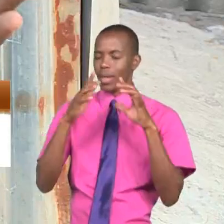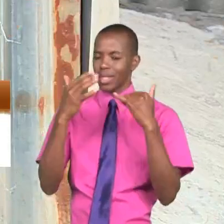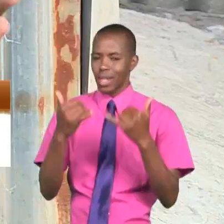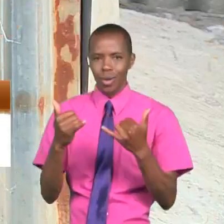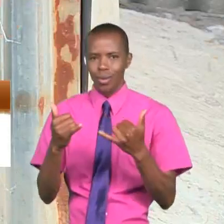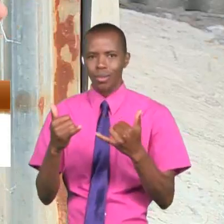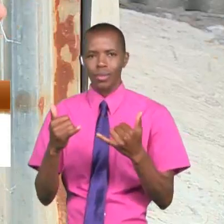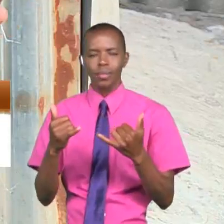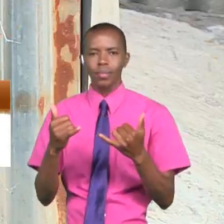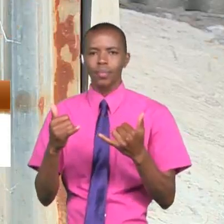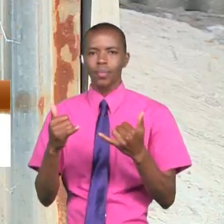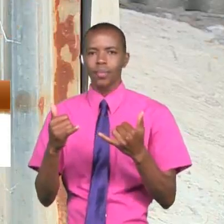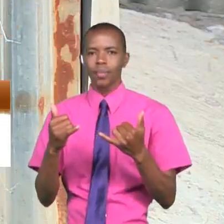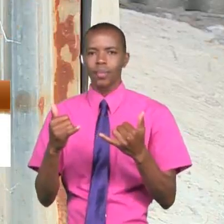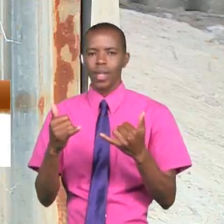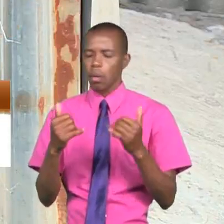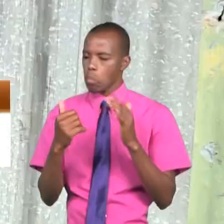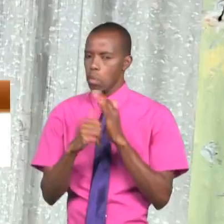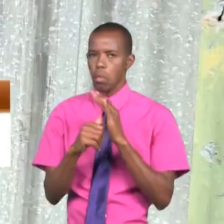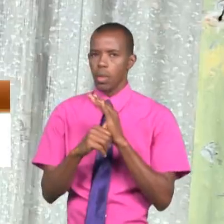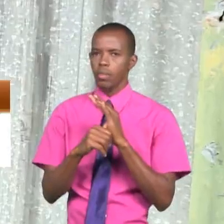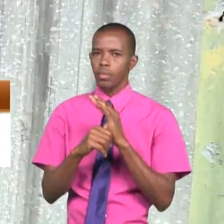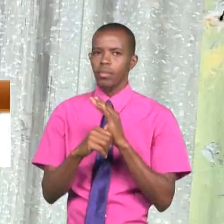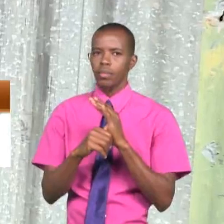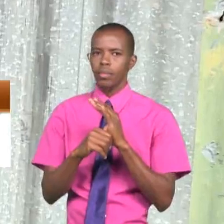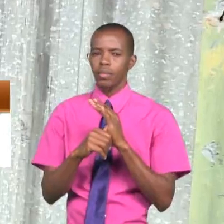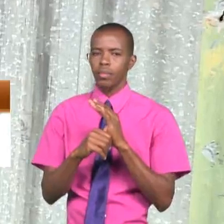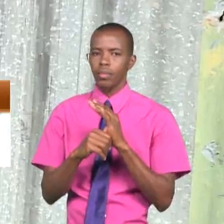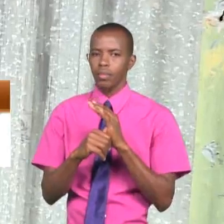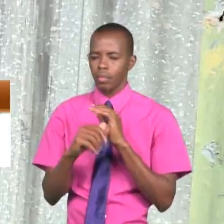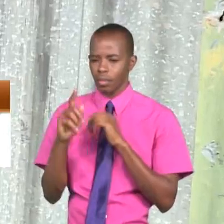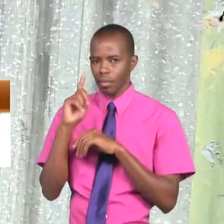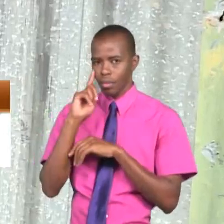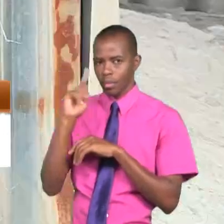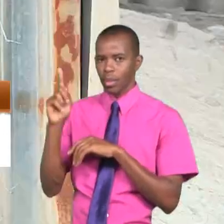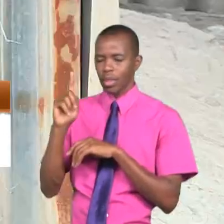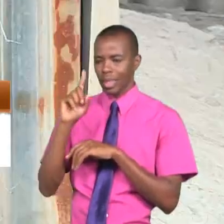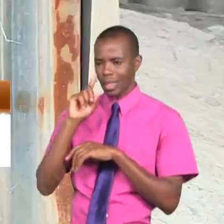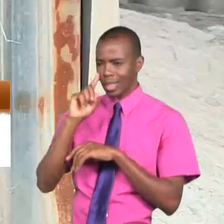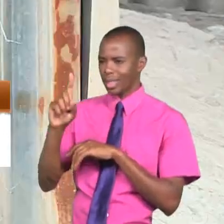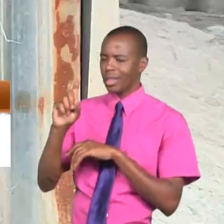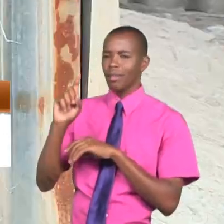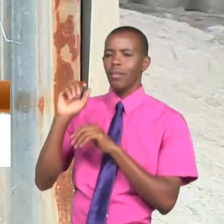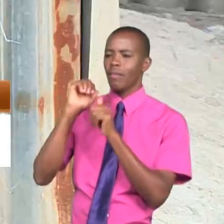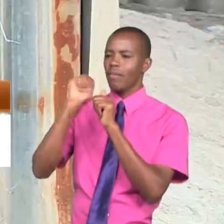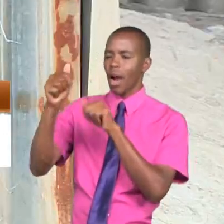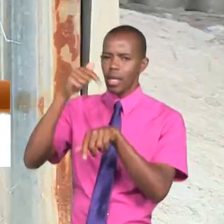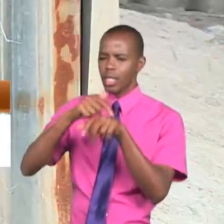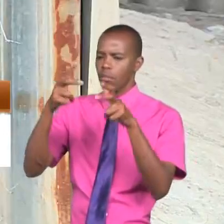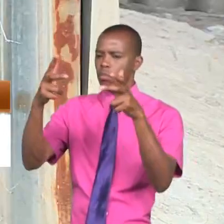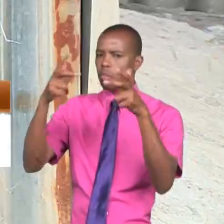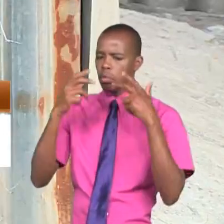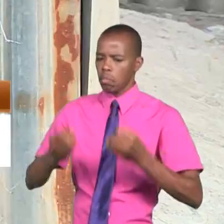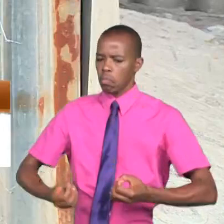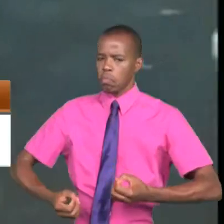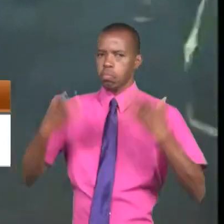sasa ikawa pameingia shida. Sabaot na Nation waliokuwa wakishuhudia kwa umbali waliposikia mlipuko